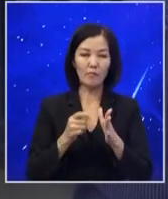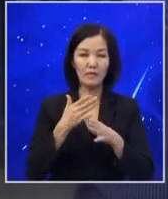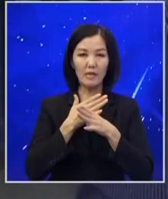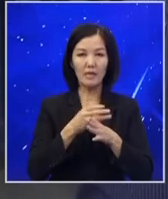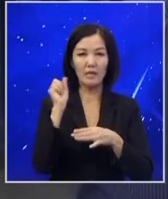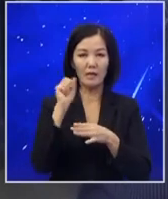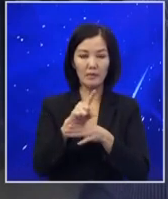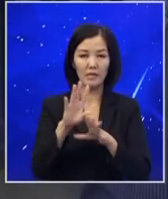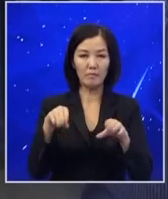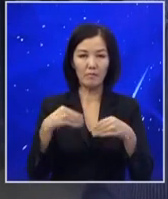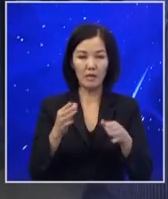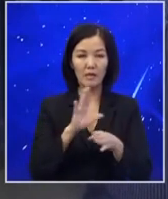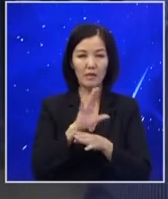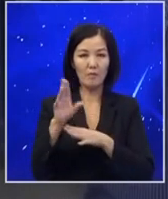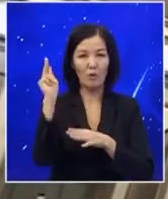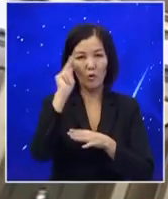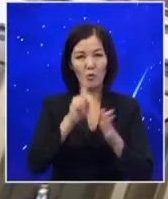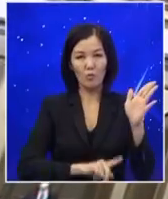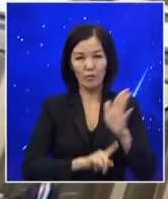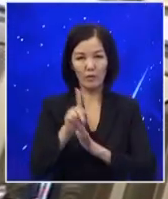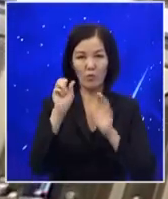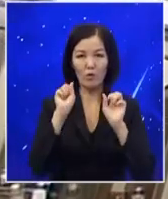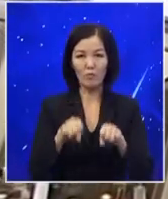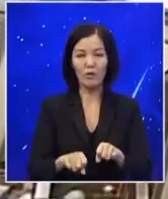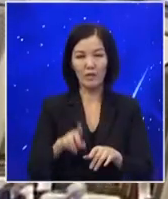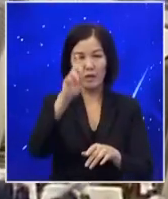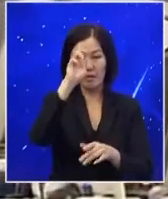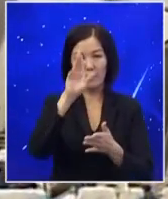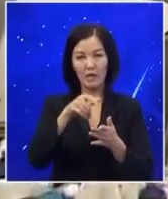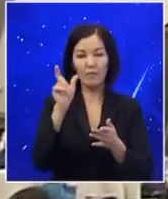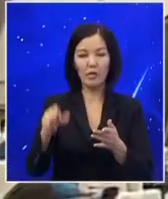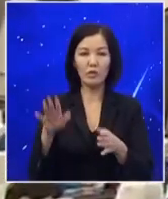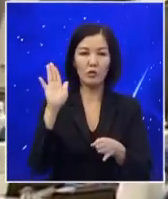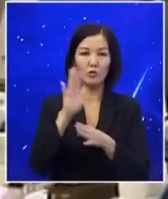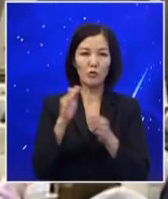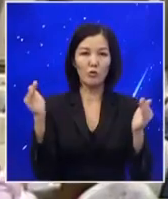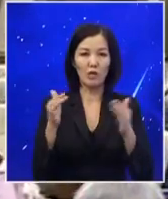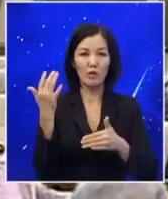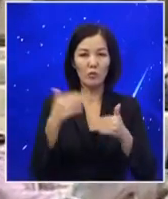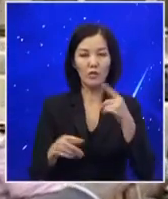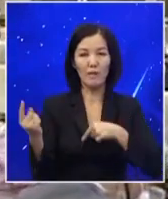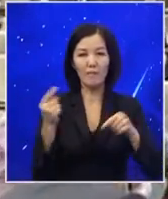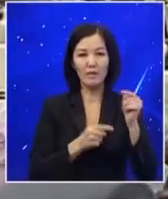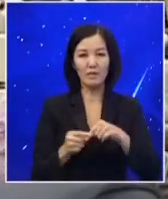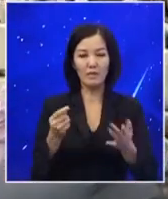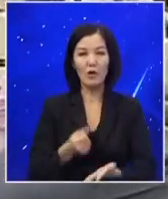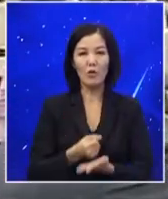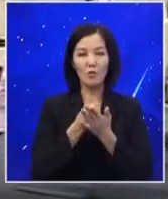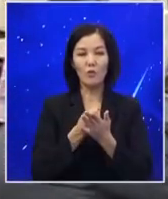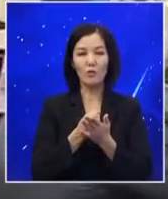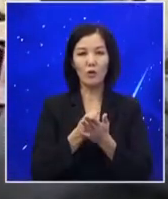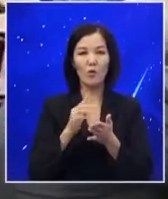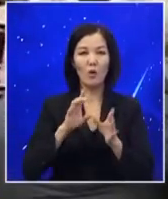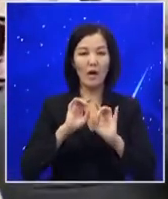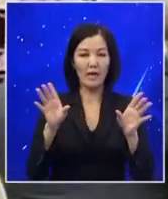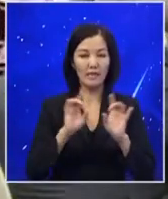заявкасын беріп оқуын бастап отыр. Мемлекет басшысының биылғы жолдауында шағын және орта кәсіп өкілдеріне қолдау көрсету жайы